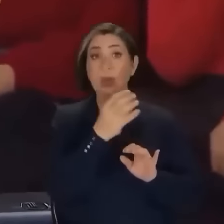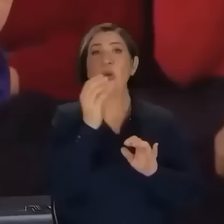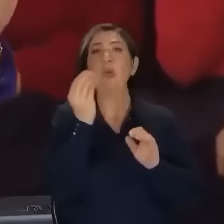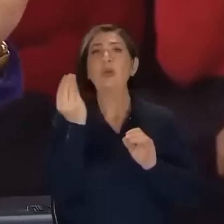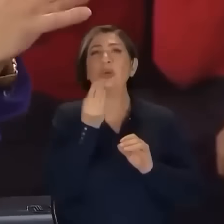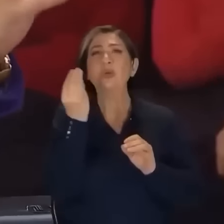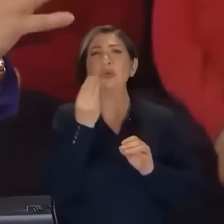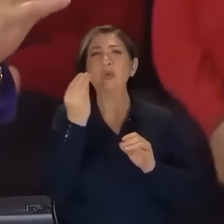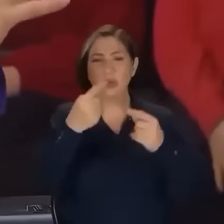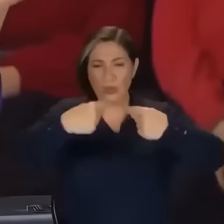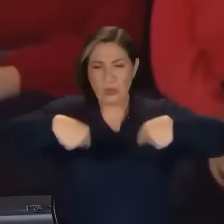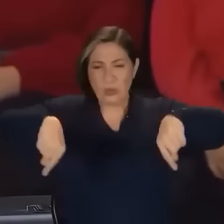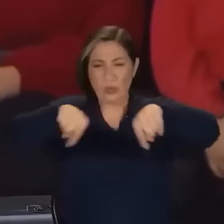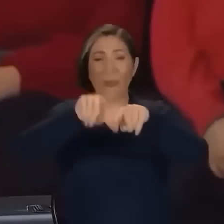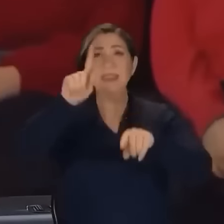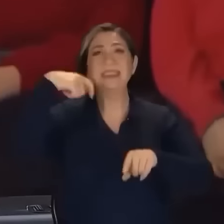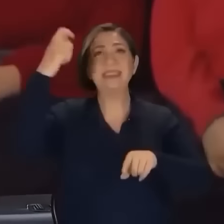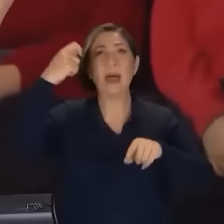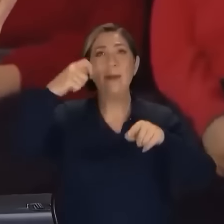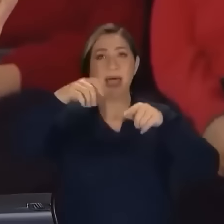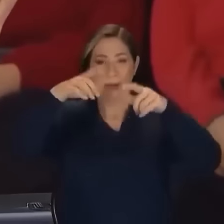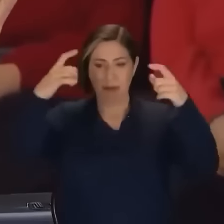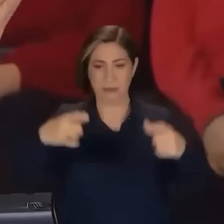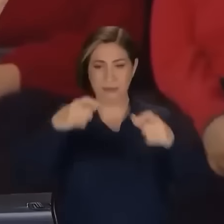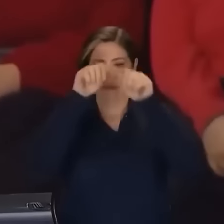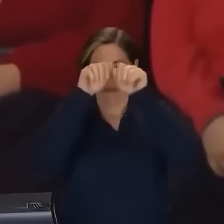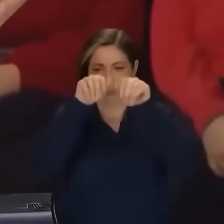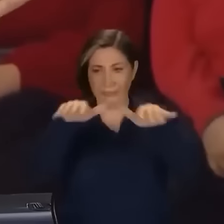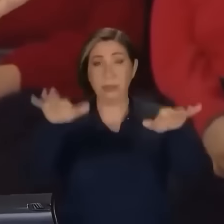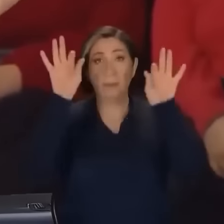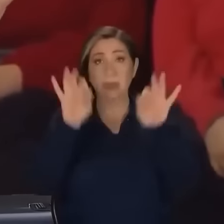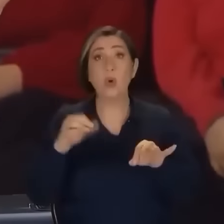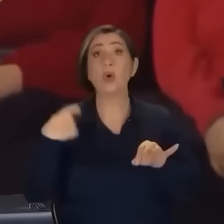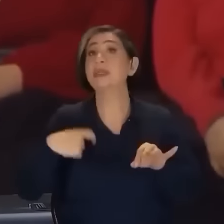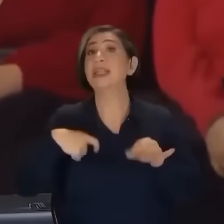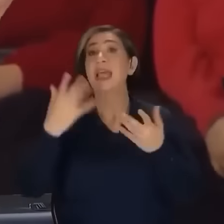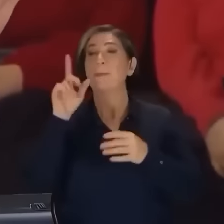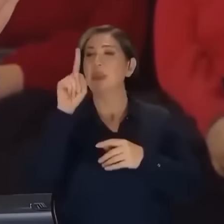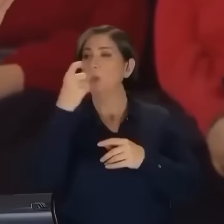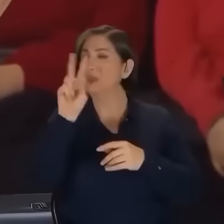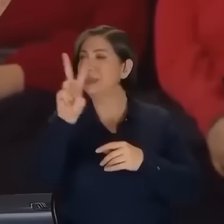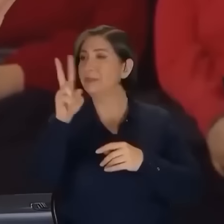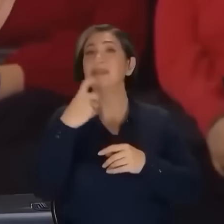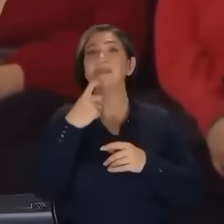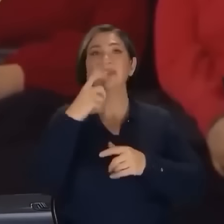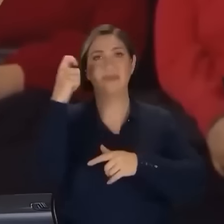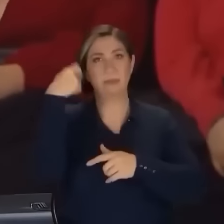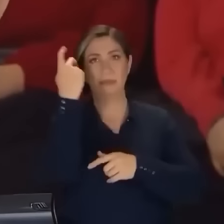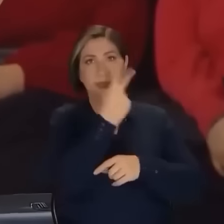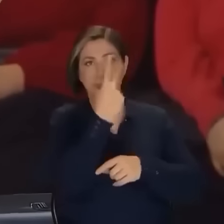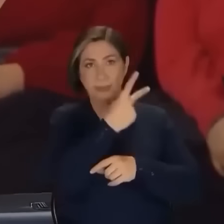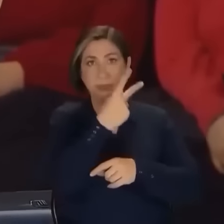küçük stüdyo tarzı bir sinema salonunda vizyona giriyor özelliği şu 20'ler filmi sanıyorum